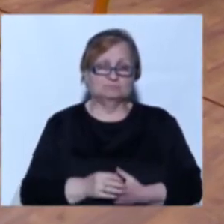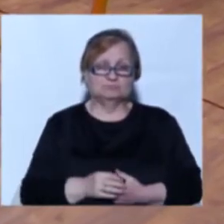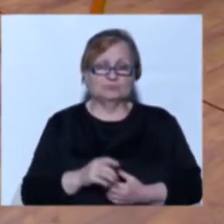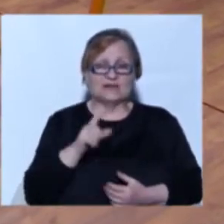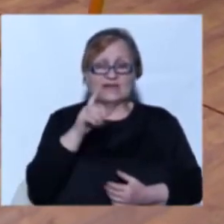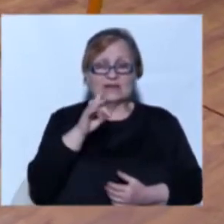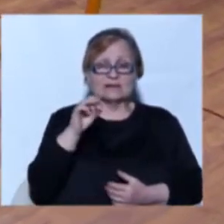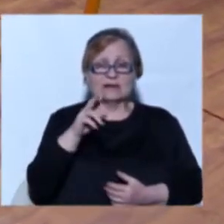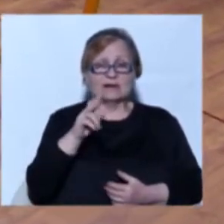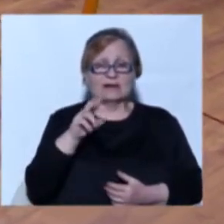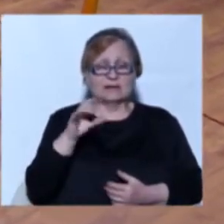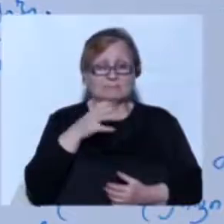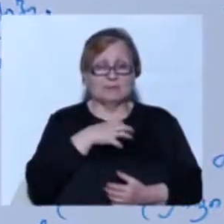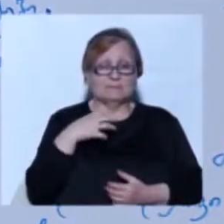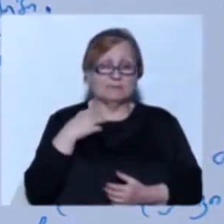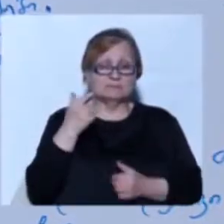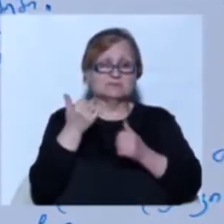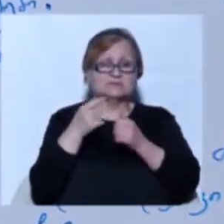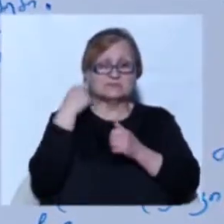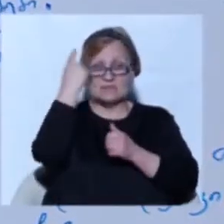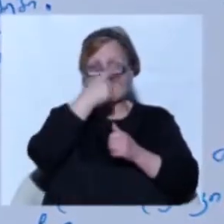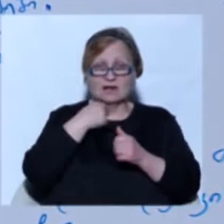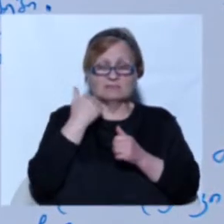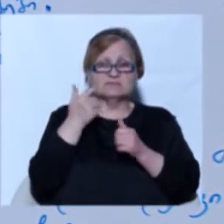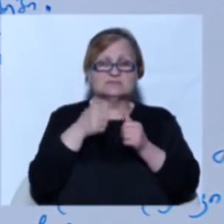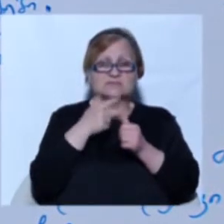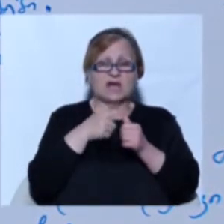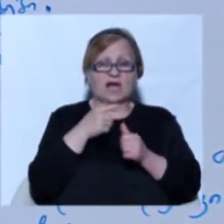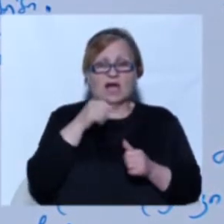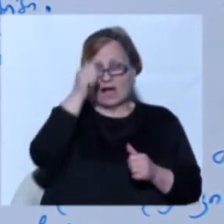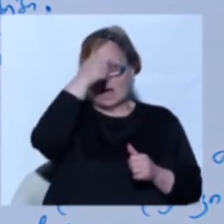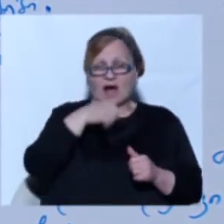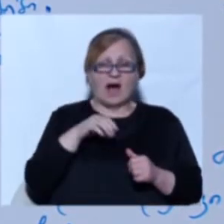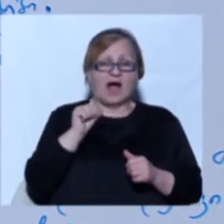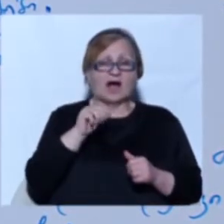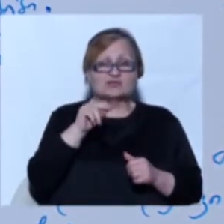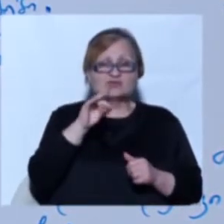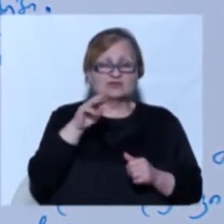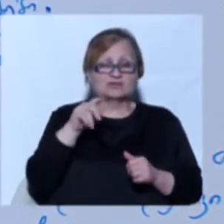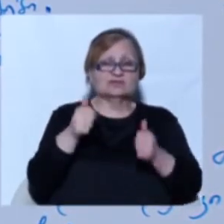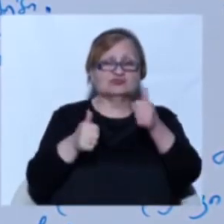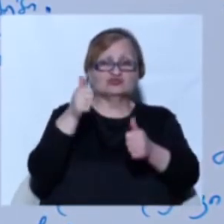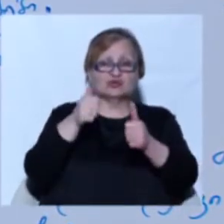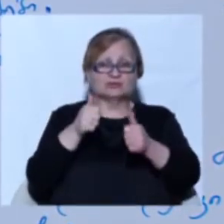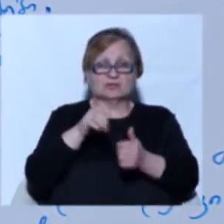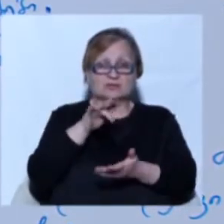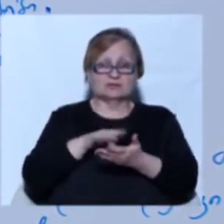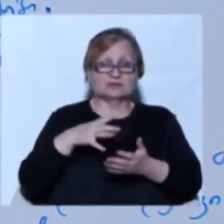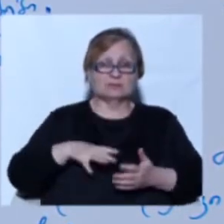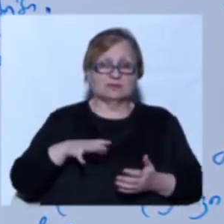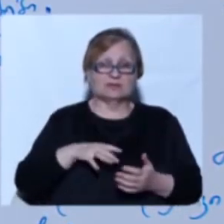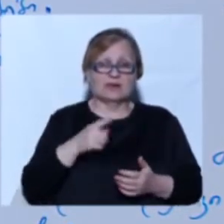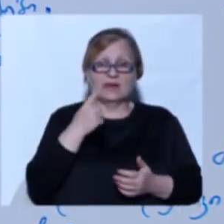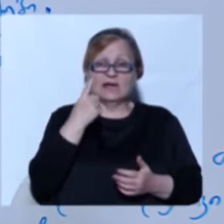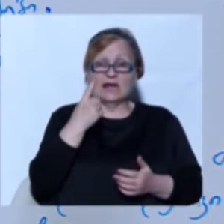ერეკლეს აჩრდილი, ერეკლეს სახება, შედარება ერეკლესთან თბილისისა, ამ ლექსში